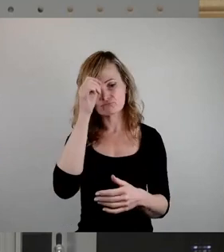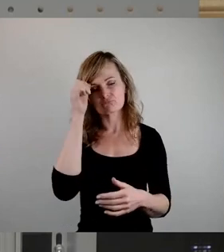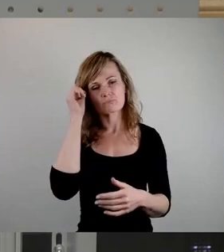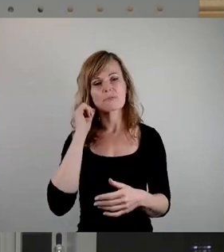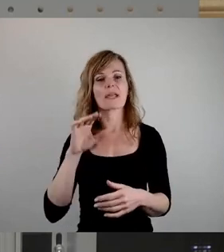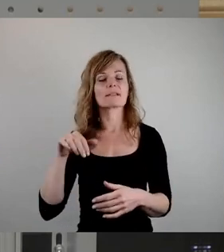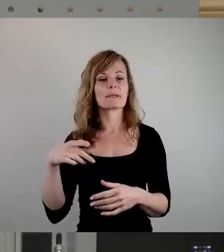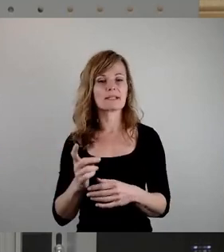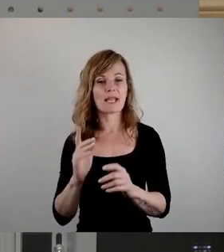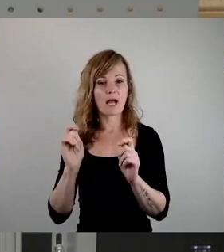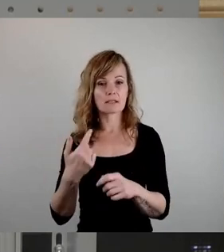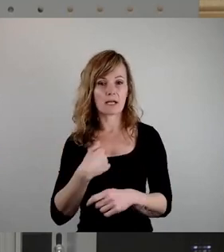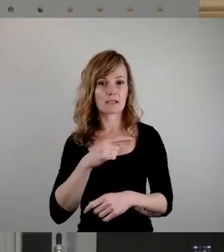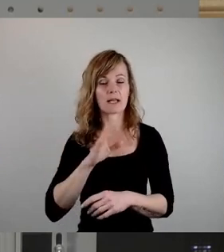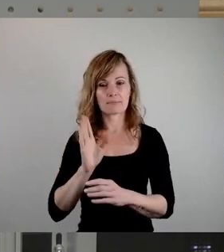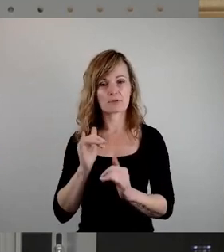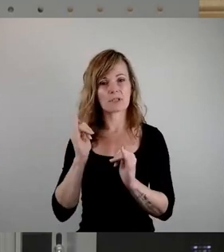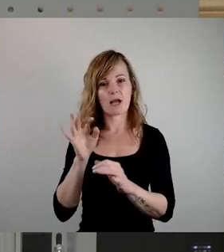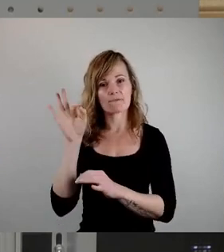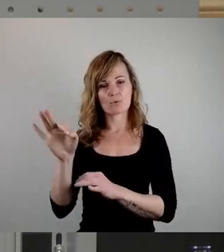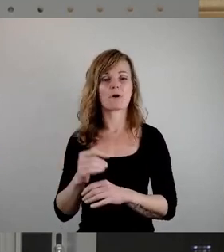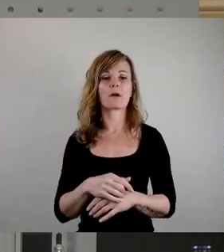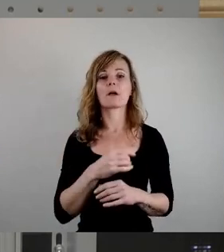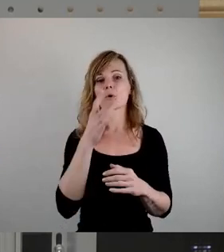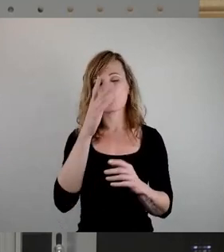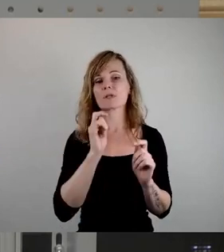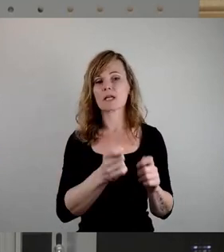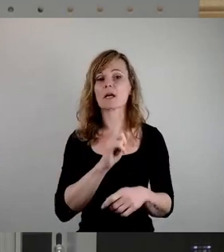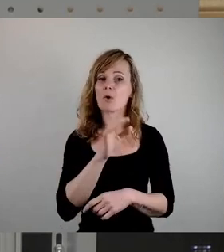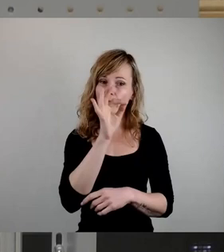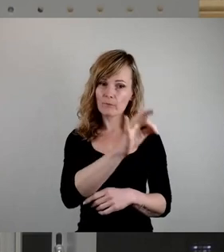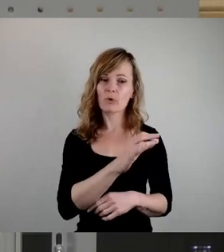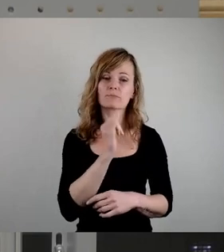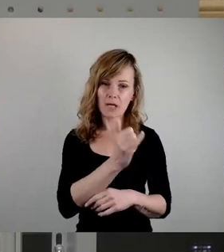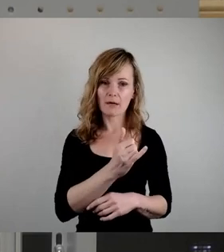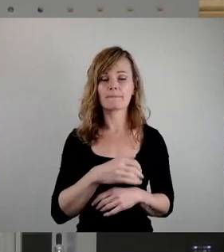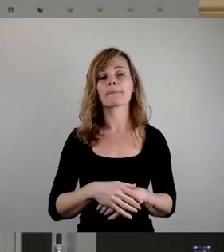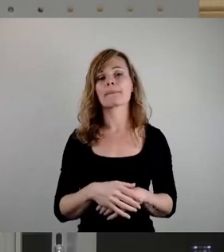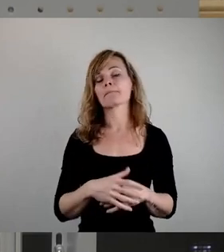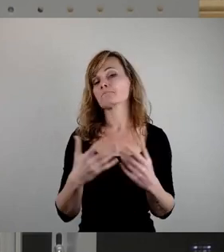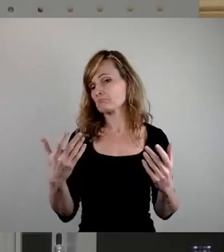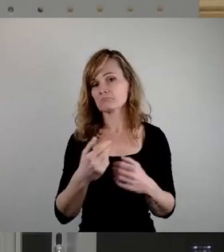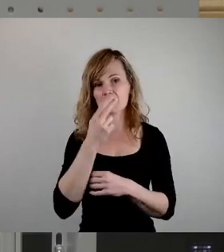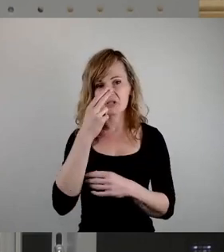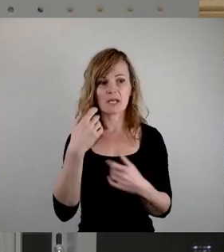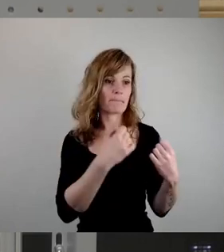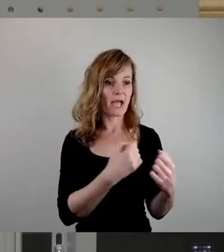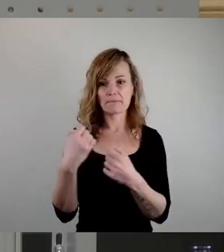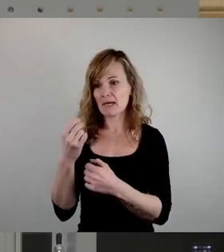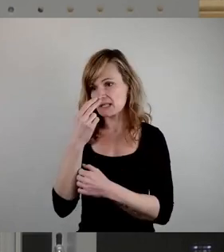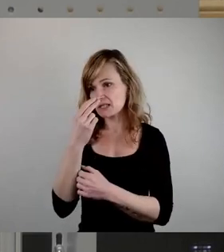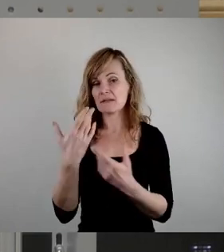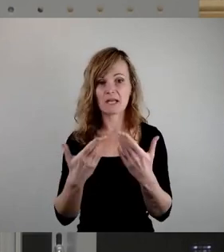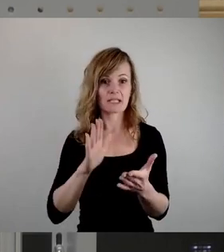ich heute zustimmen, Grünen-Antrag werde ich auch zustimmen. Mal sehen, vielleicht kriegt ja irgendwas eine Mehrheit. Ich möchte noch betonen, das ist jetzt